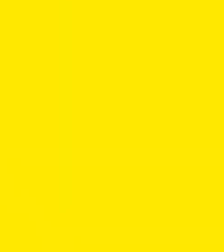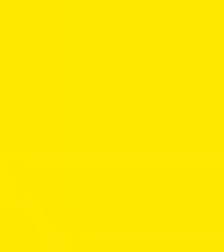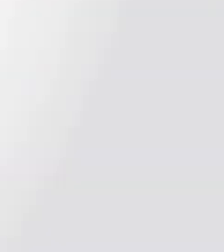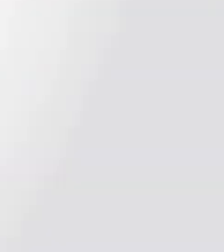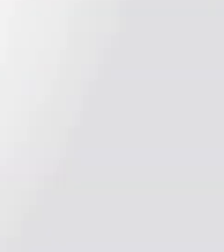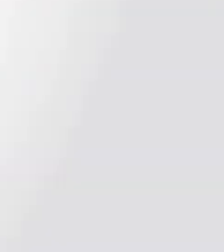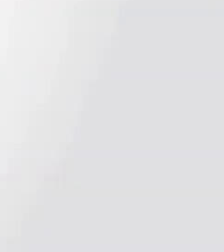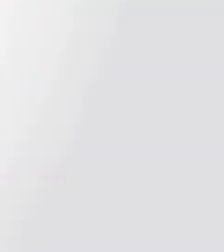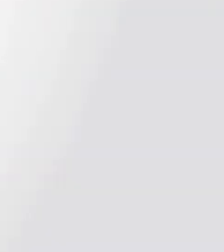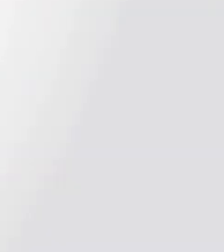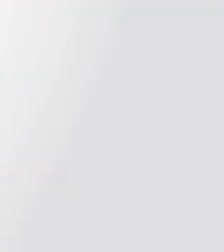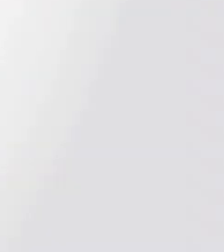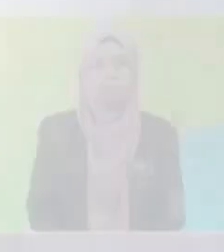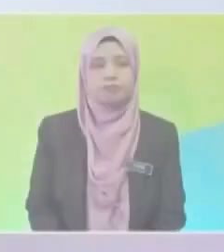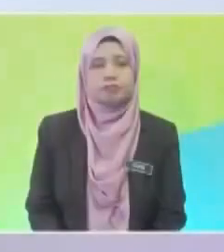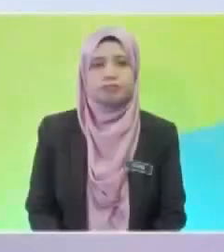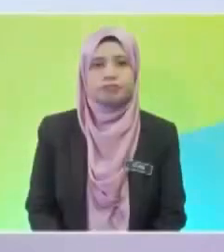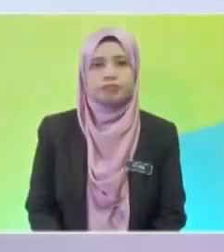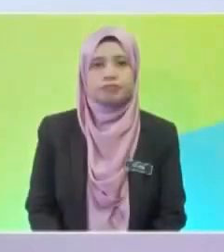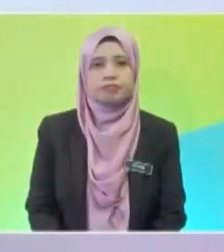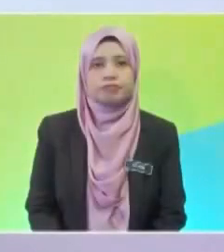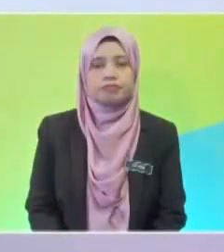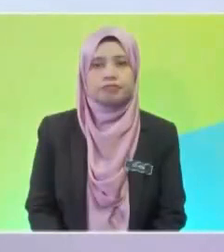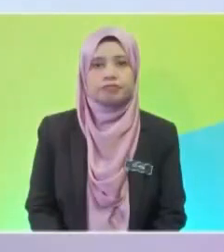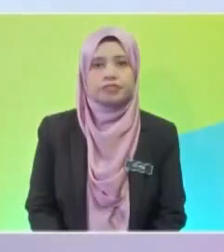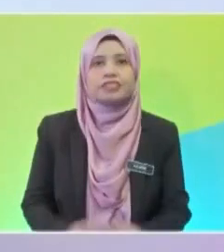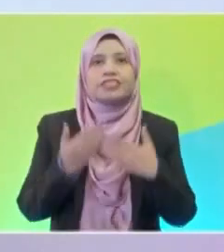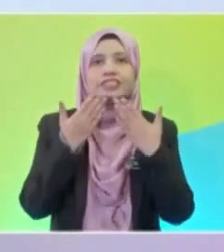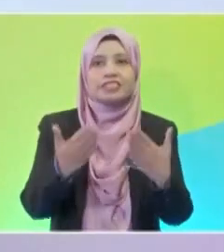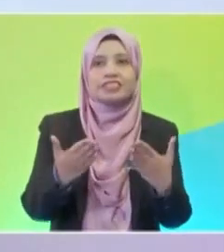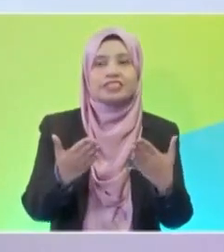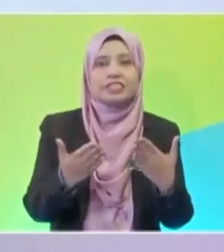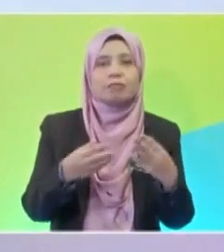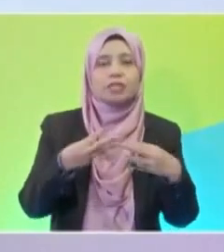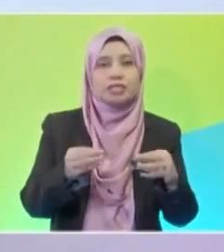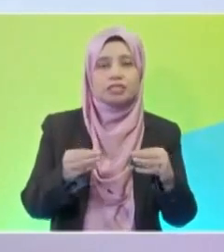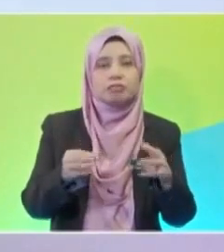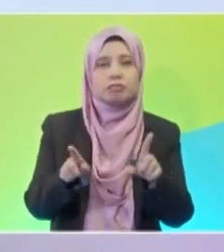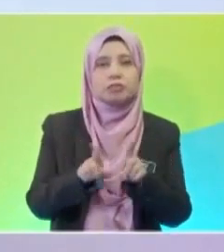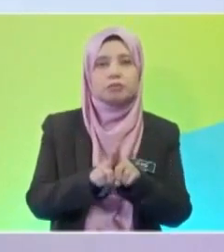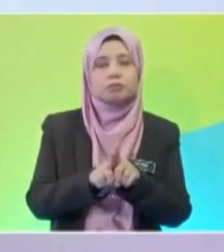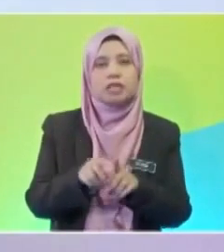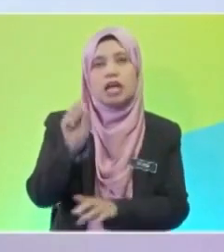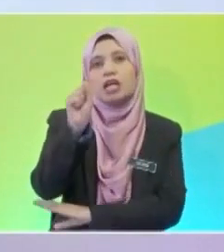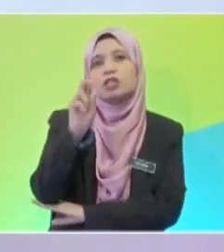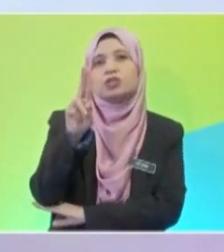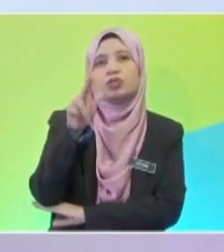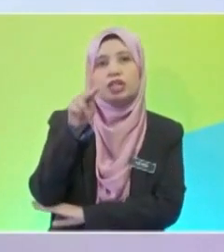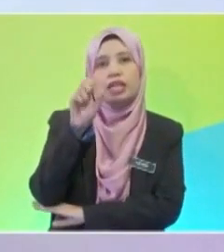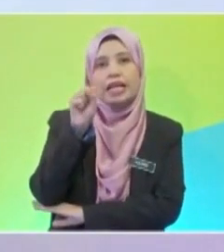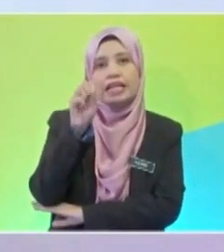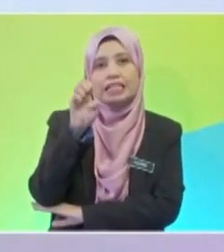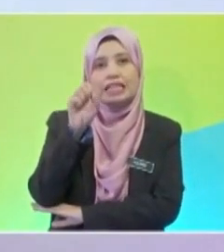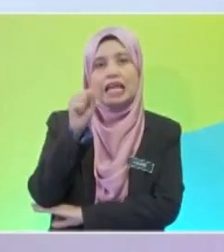Didik TV KPM. Terima kasih para penonton masih menonton sukses SPM 2022